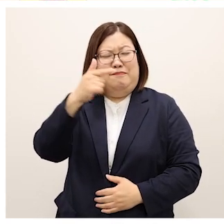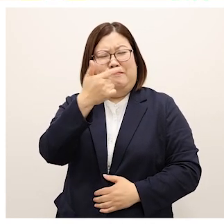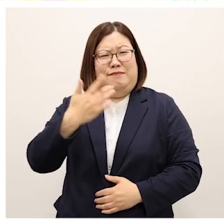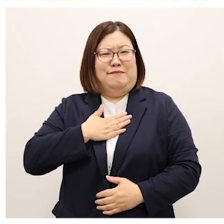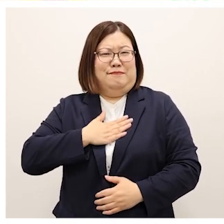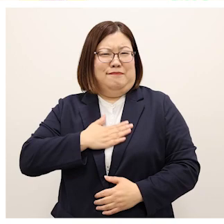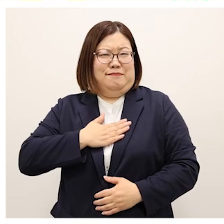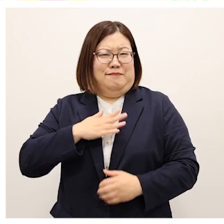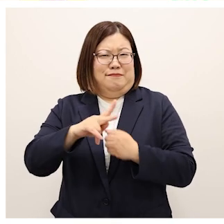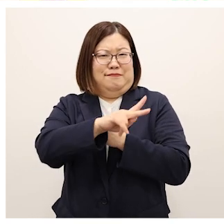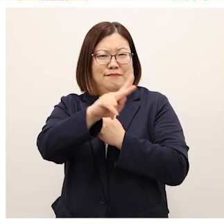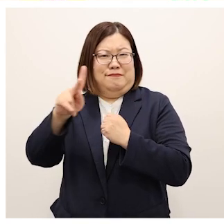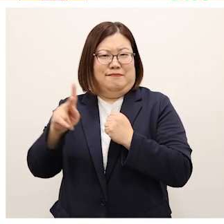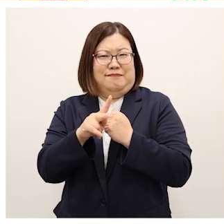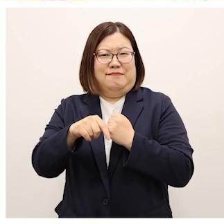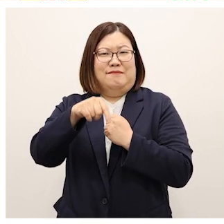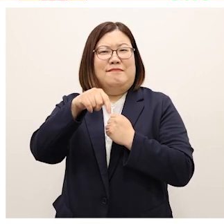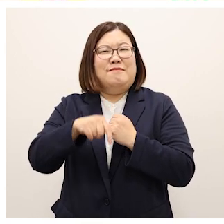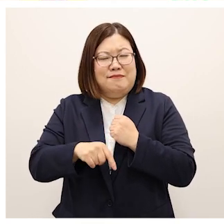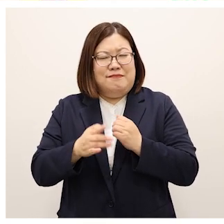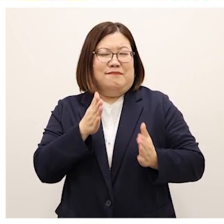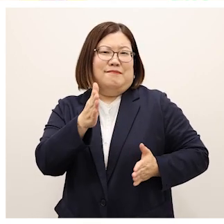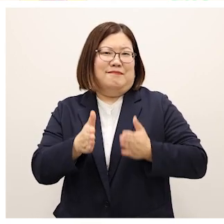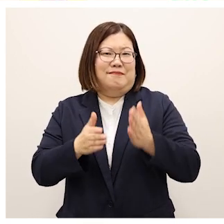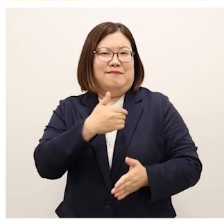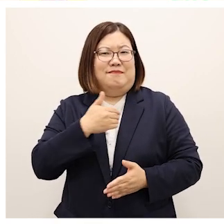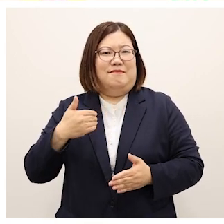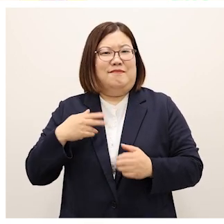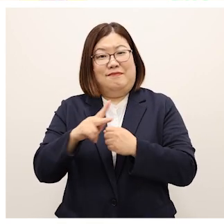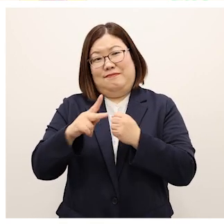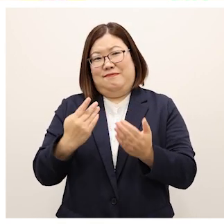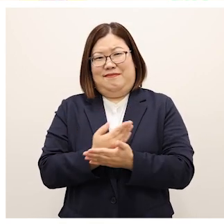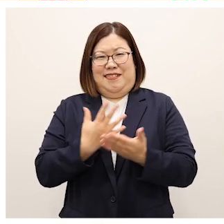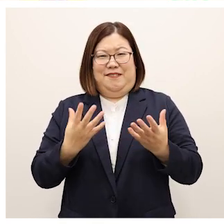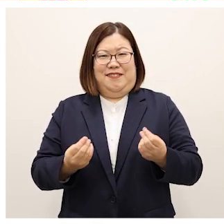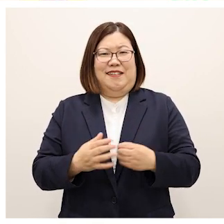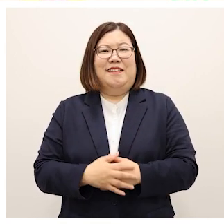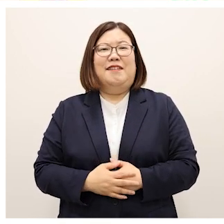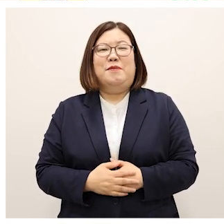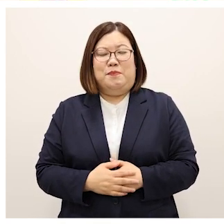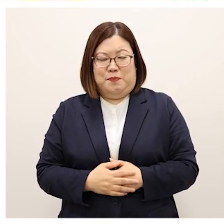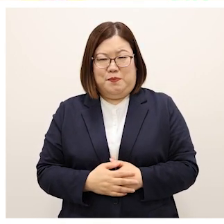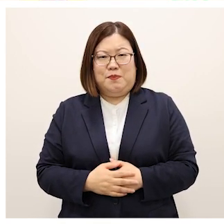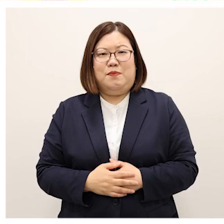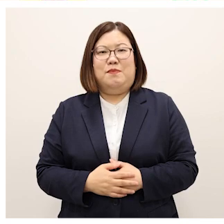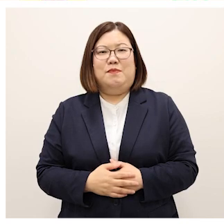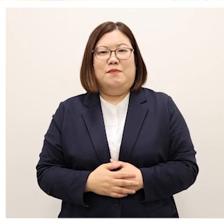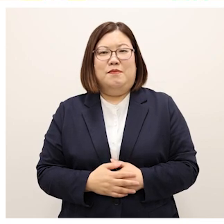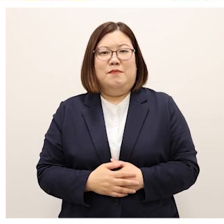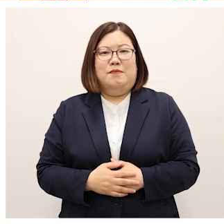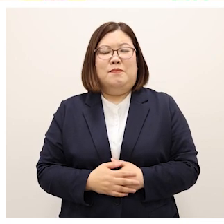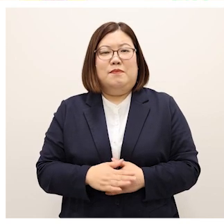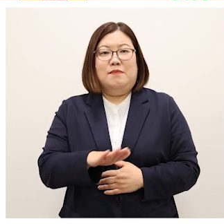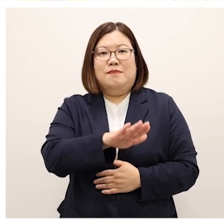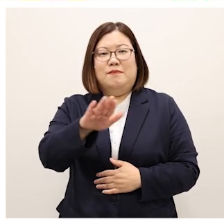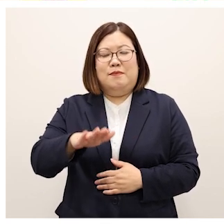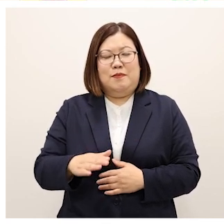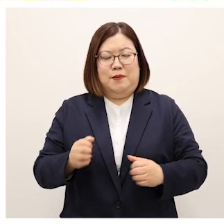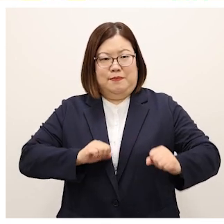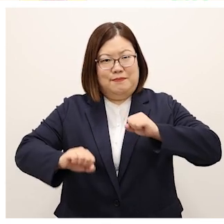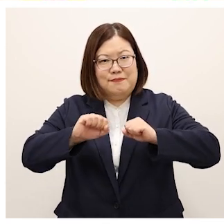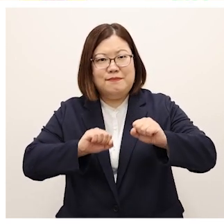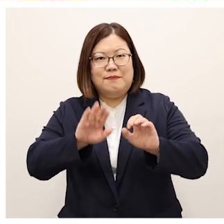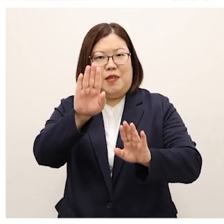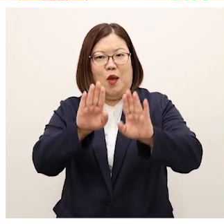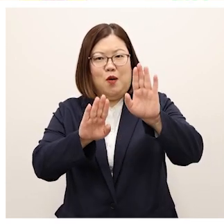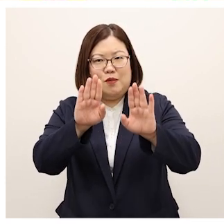浦文化体育会館は令和4年にエアコンが導入され、快適な環境の下で運動することができるようにな